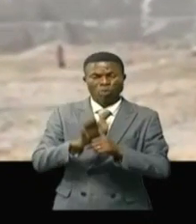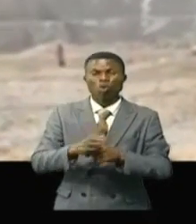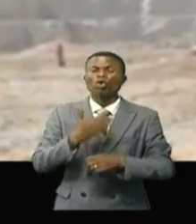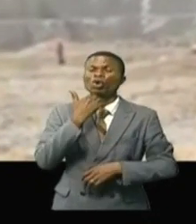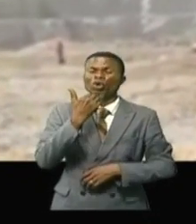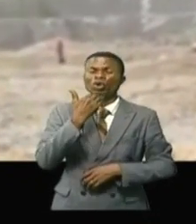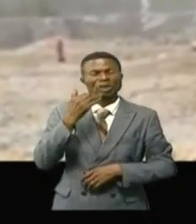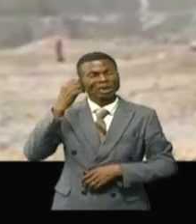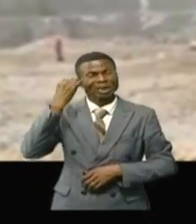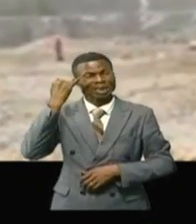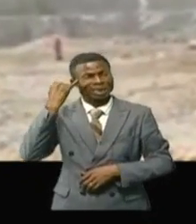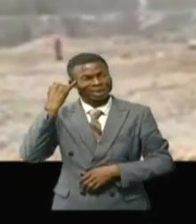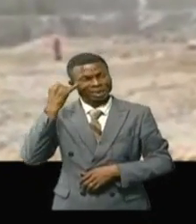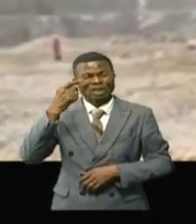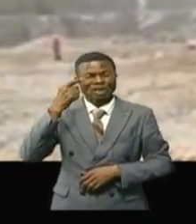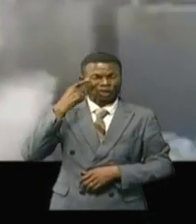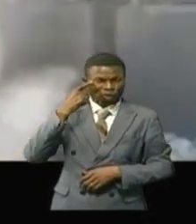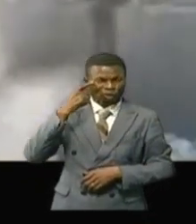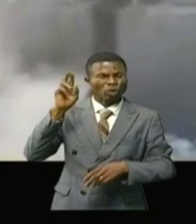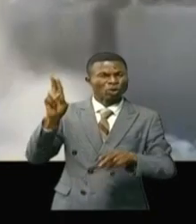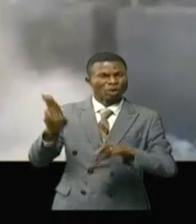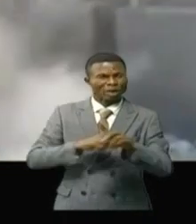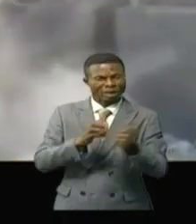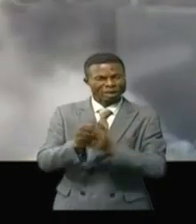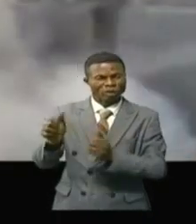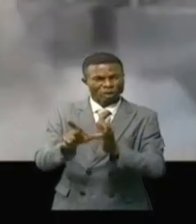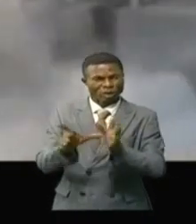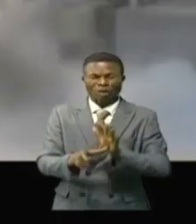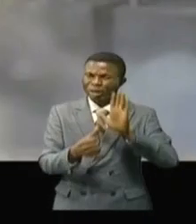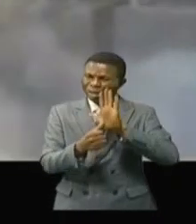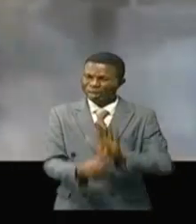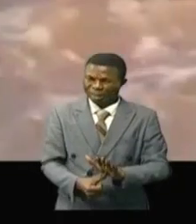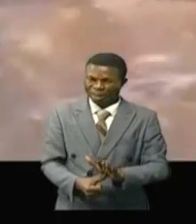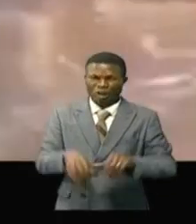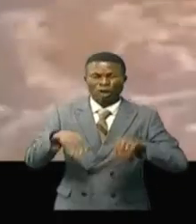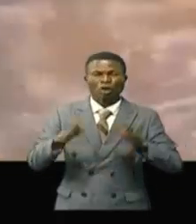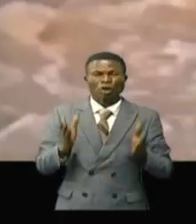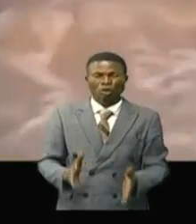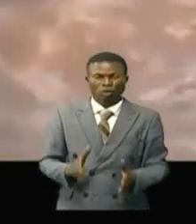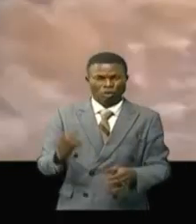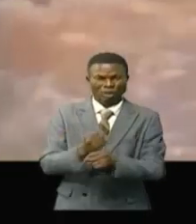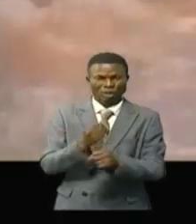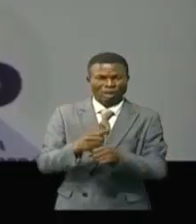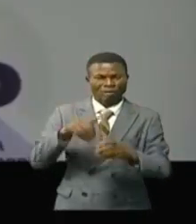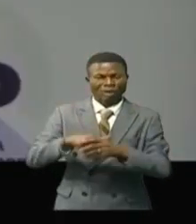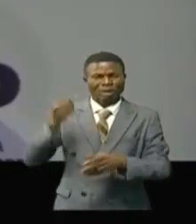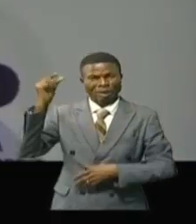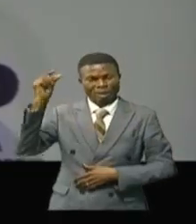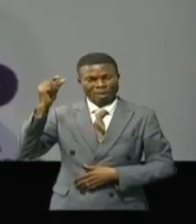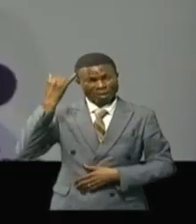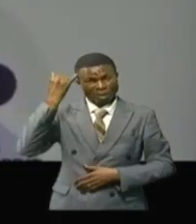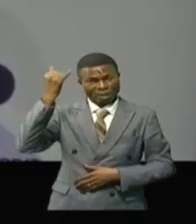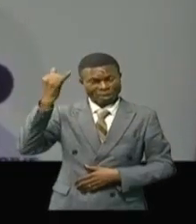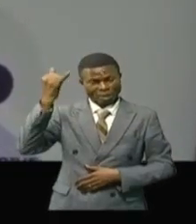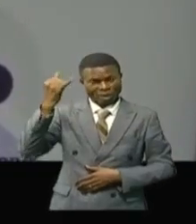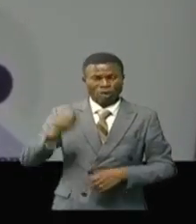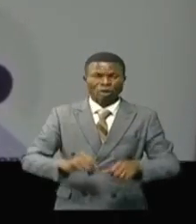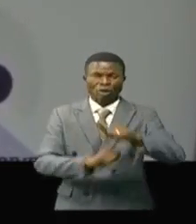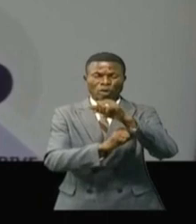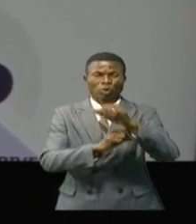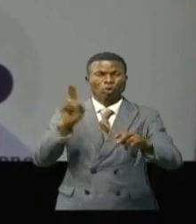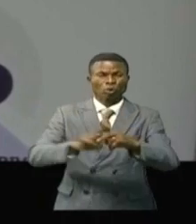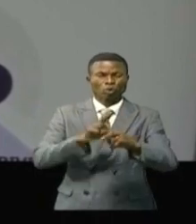qui continuent d'imposer leurs propres lois et de marginaliser les entreprises locales du secteur minier. C'est dans le souci de soutenir